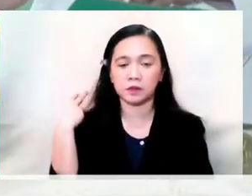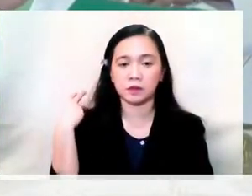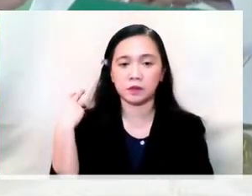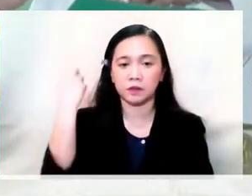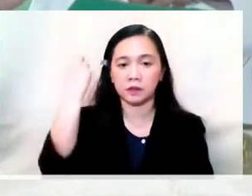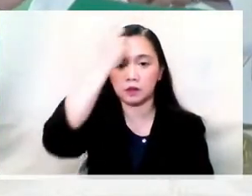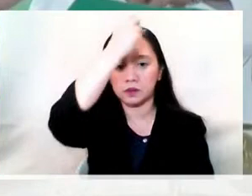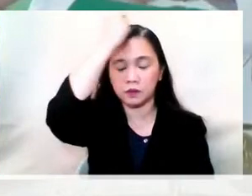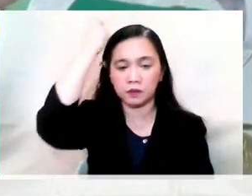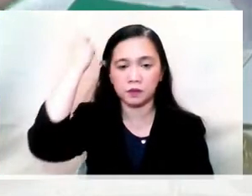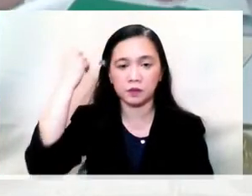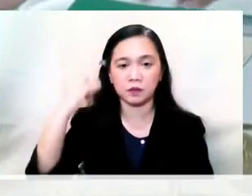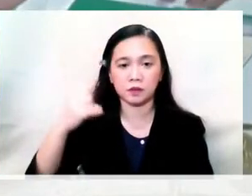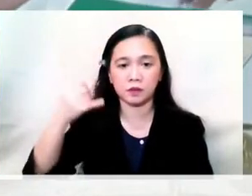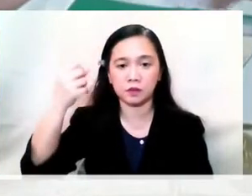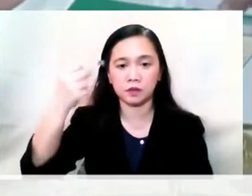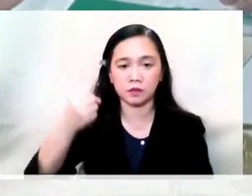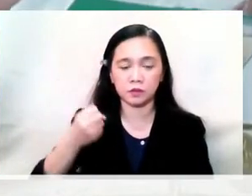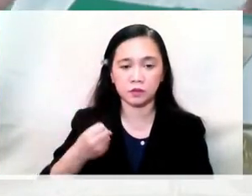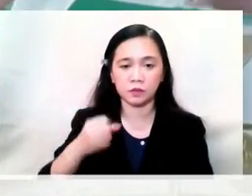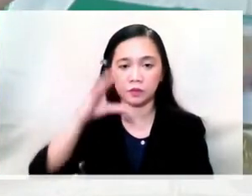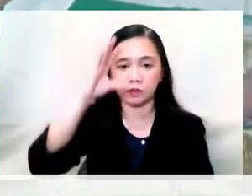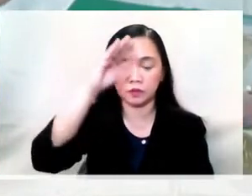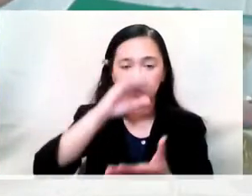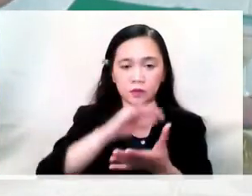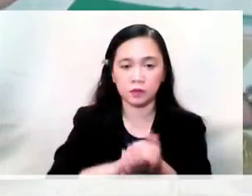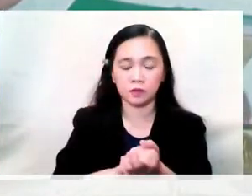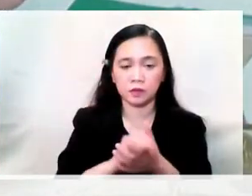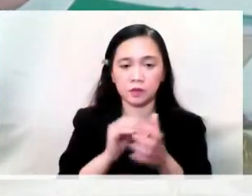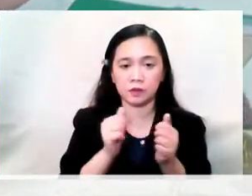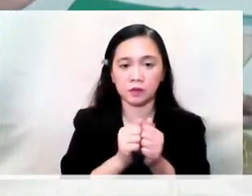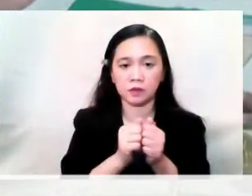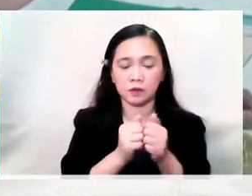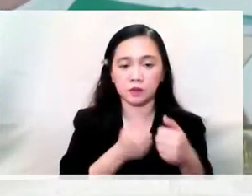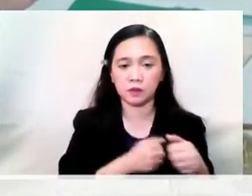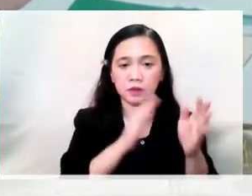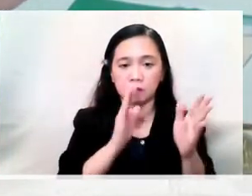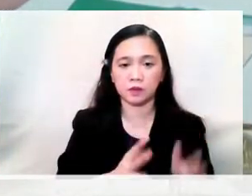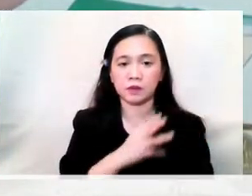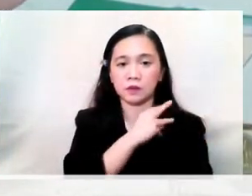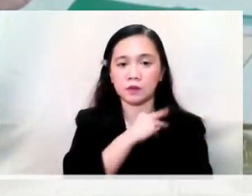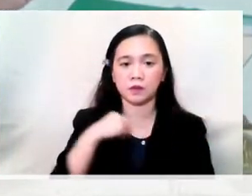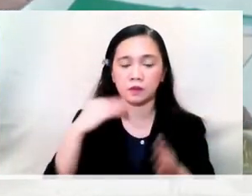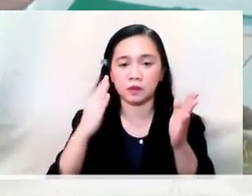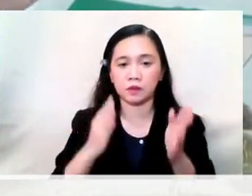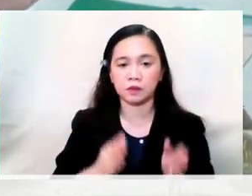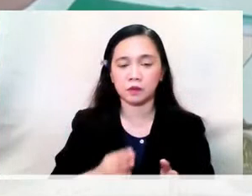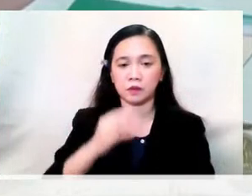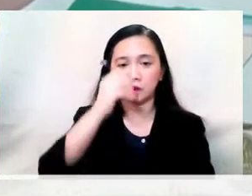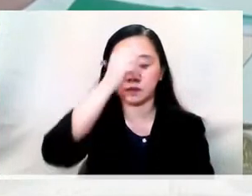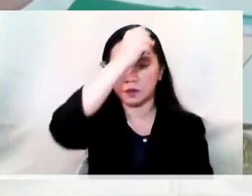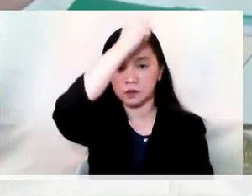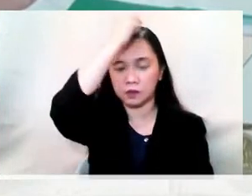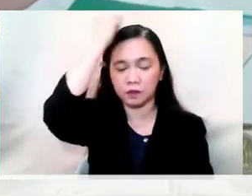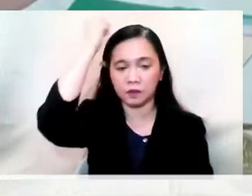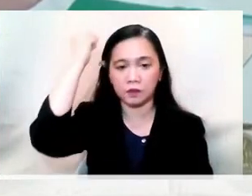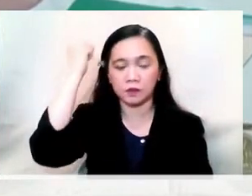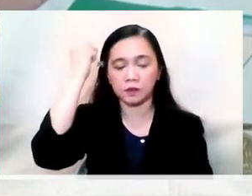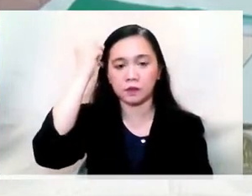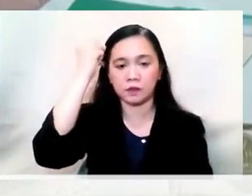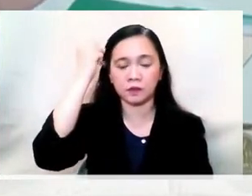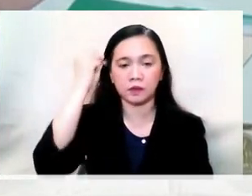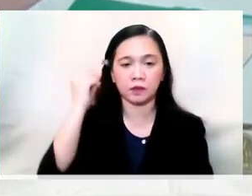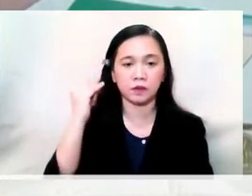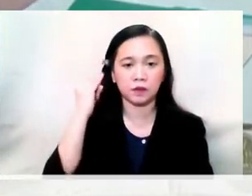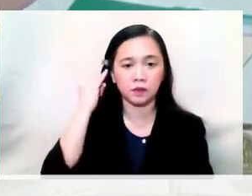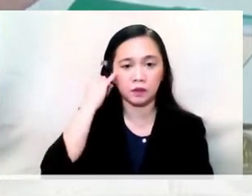puso, kaysa ng mga apostol, mga martir, ni San Isidro Labrador na aming patron, at kaysa